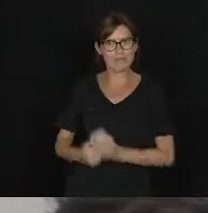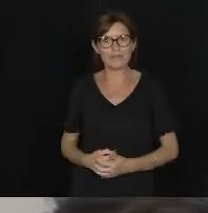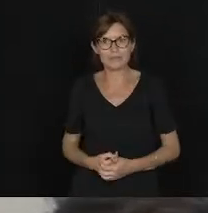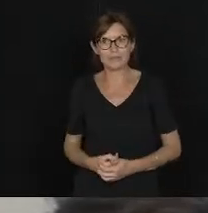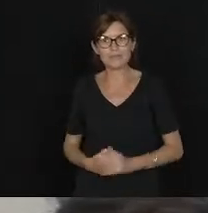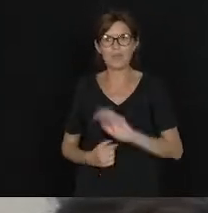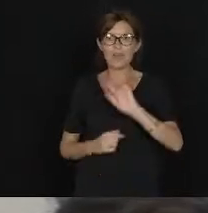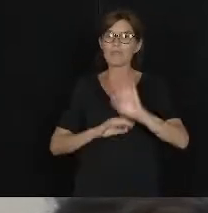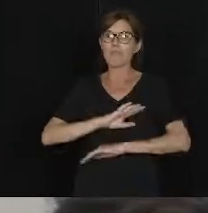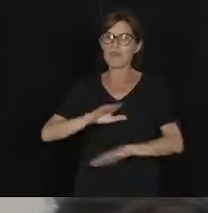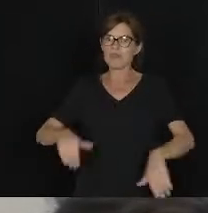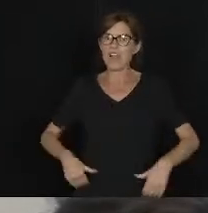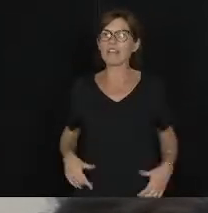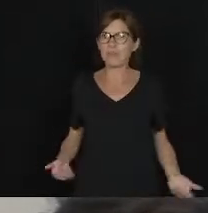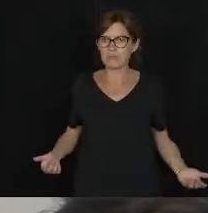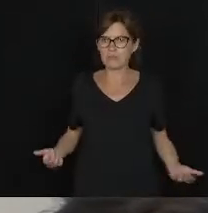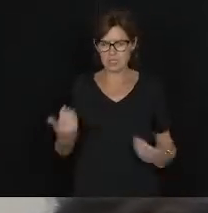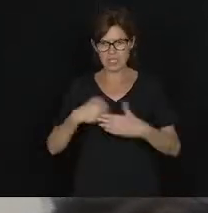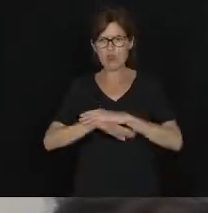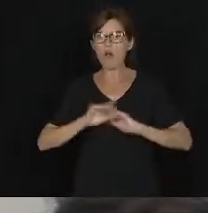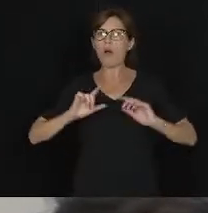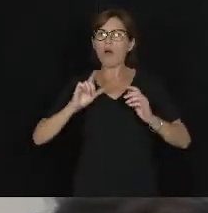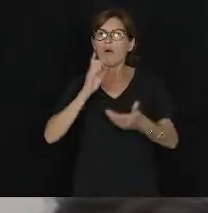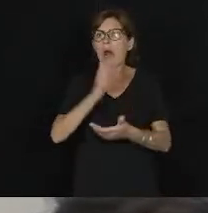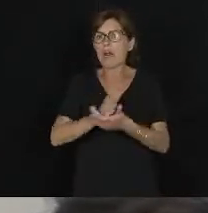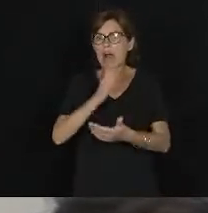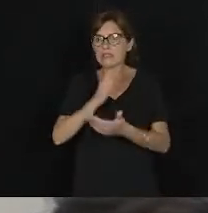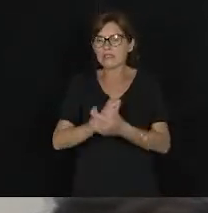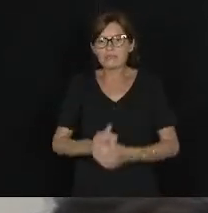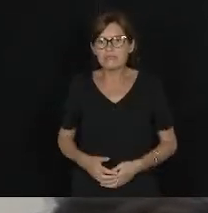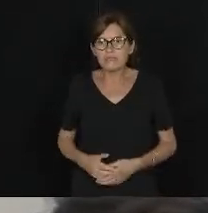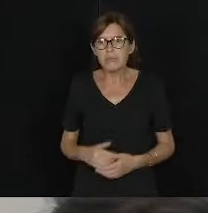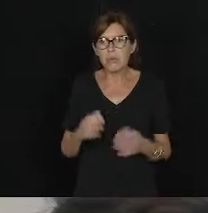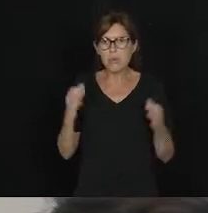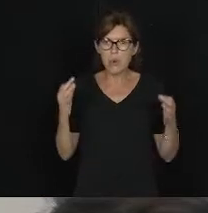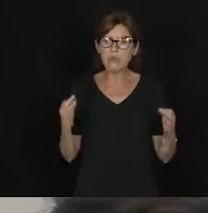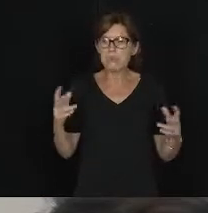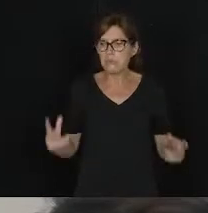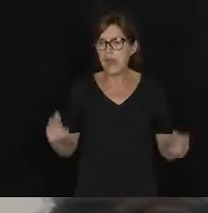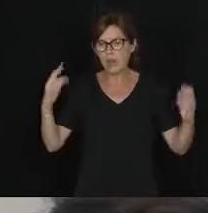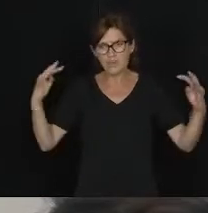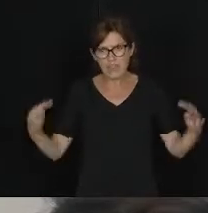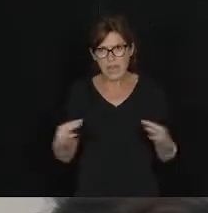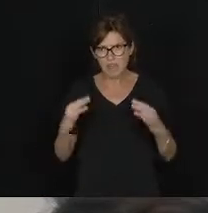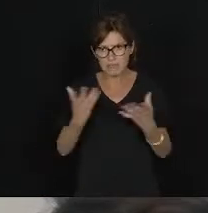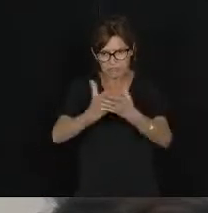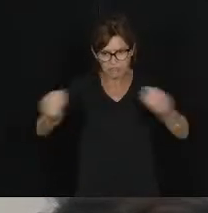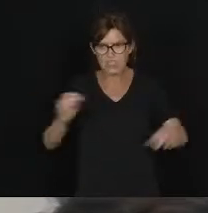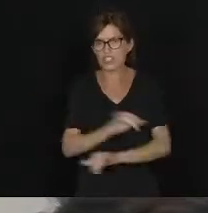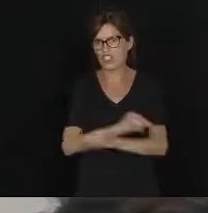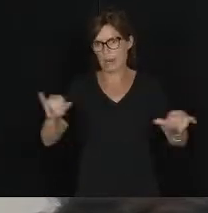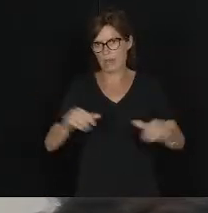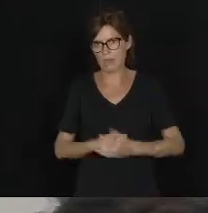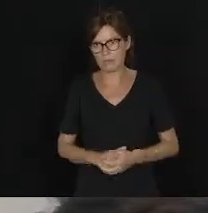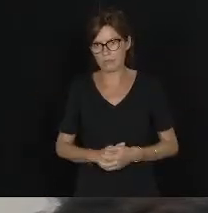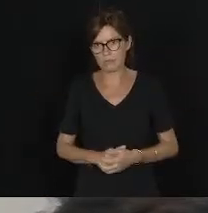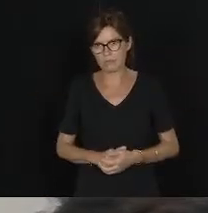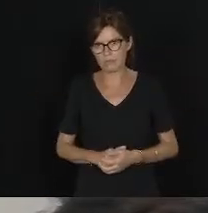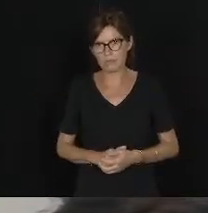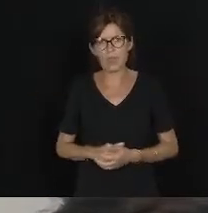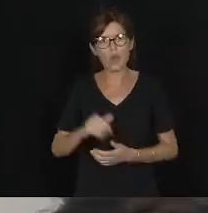à la guerre n'ont jamais disparu des salles de classe. En Europe de l'Est, la Russie demeure sans doute l'exemple le plus